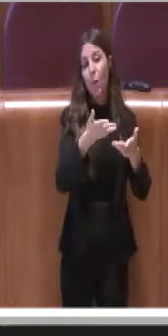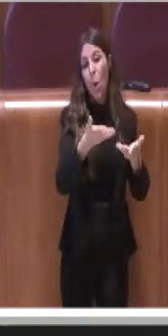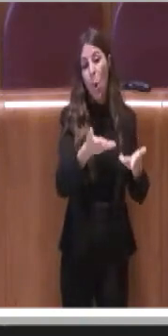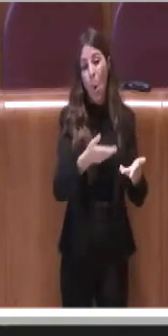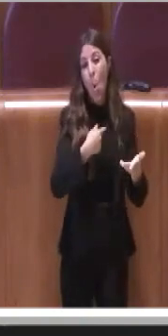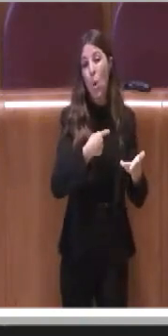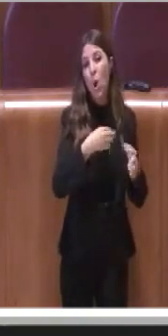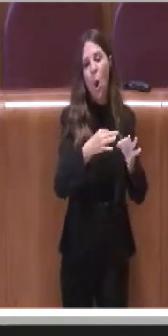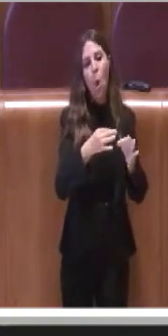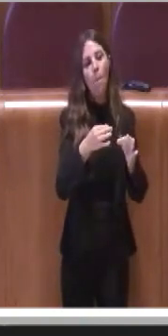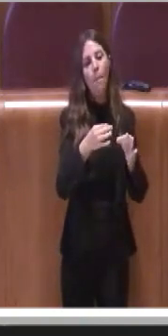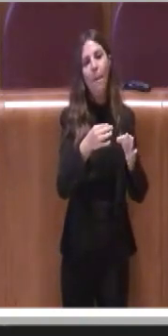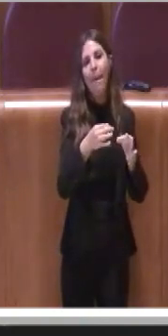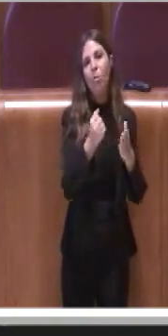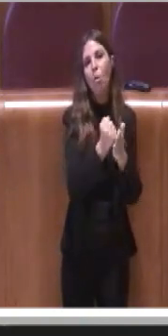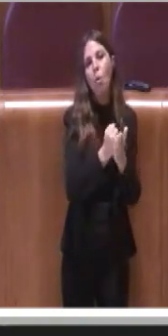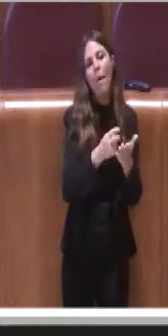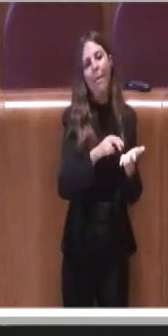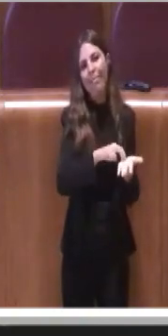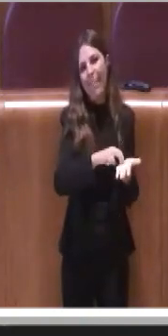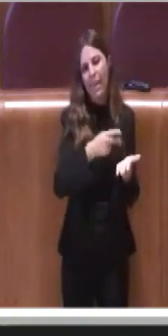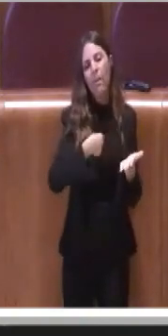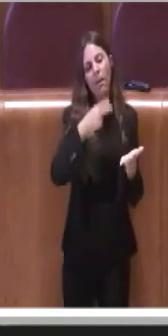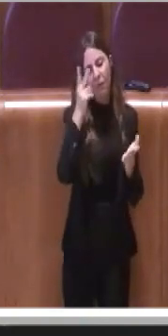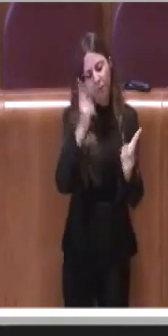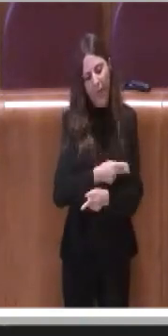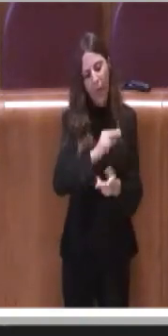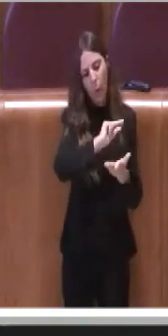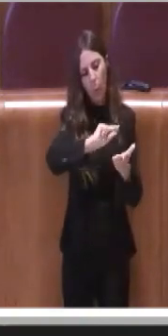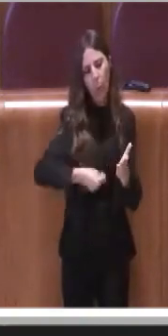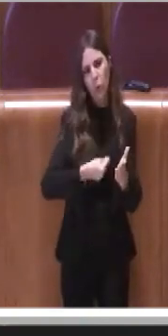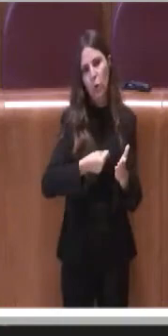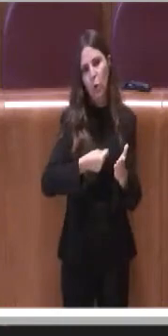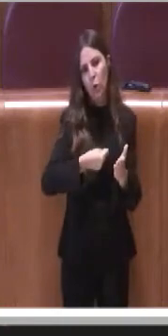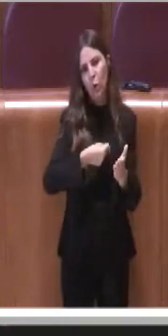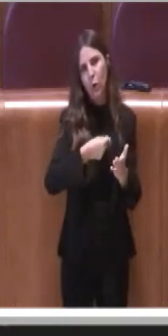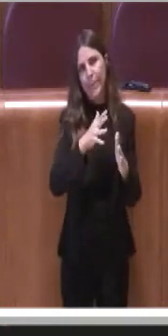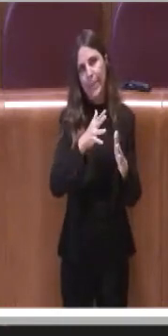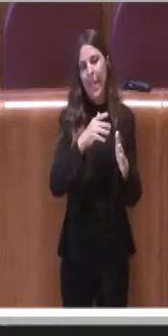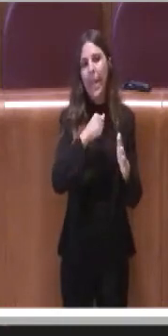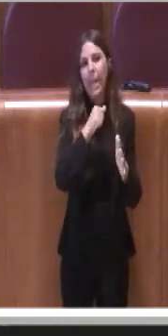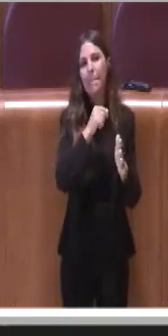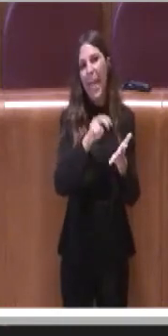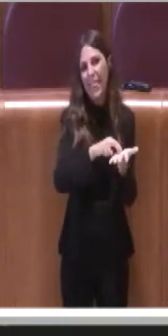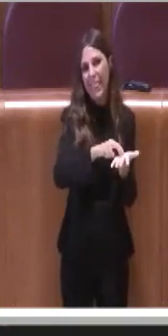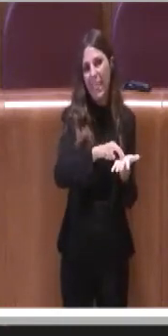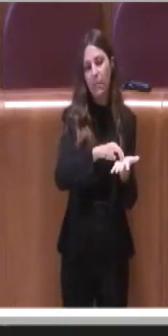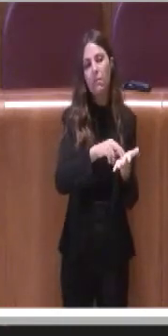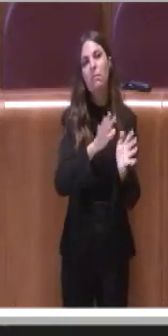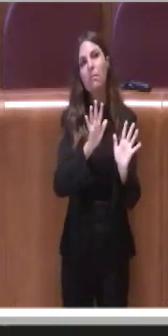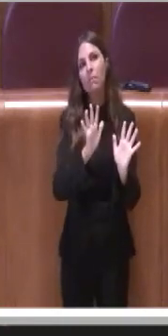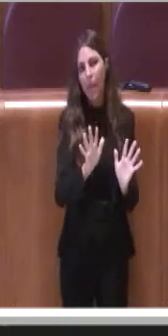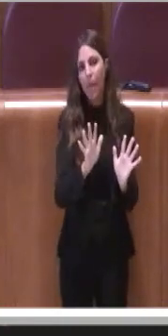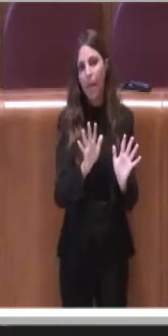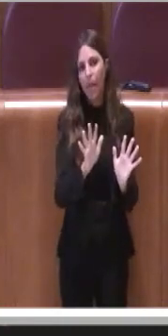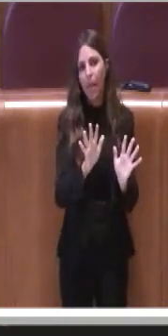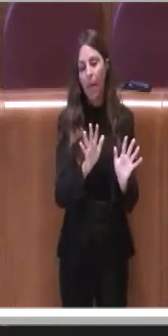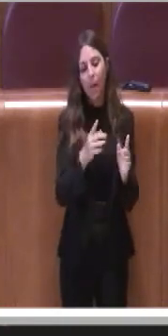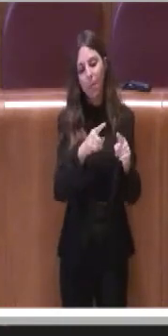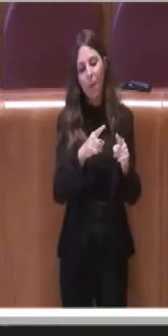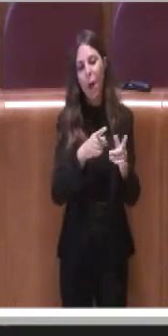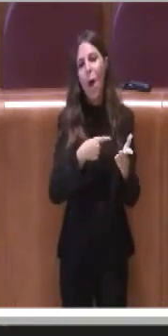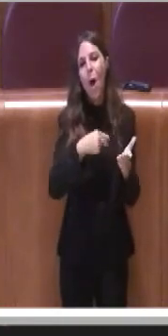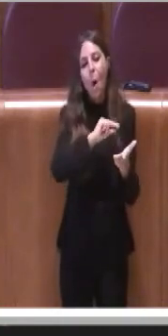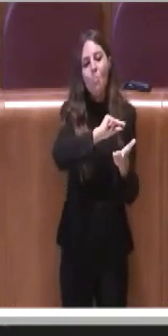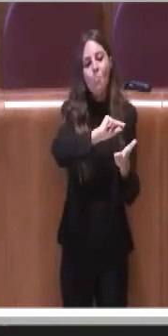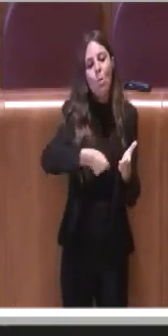dice la consigliera Montella, sì è vero, una mozione è un atto debole di per sé, però purtroppo è questo lo strumento che